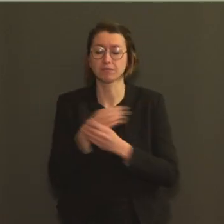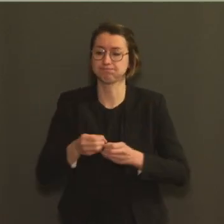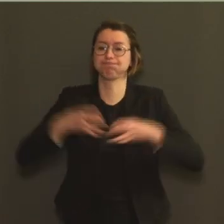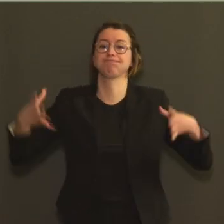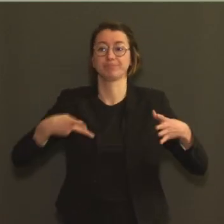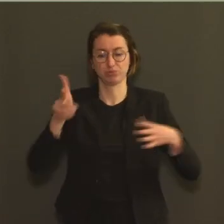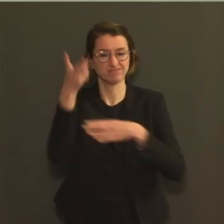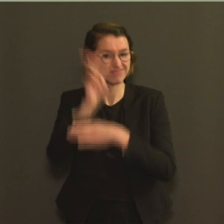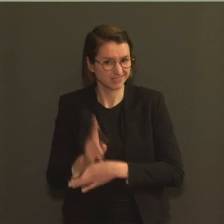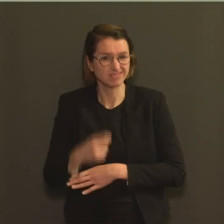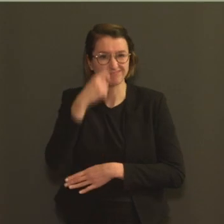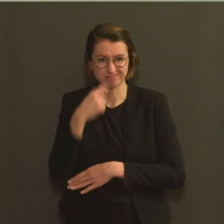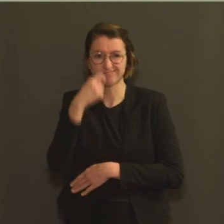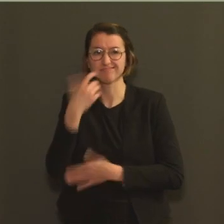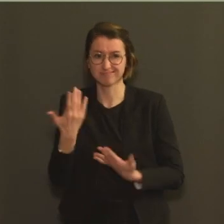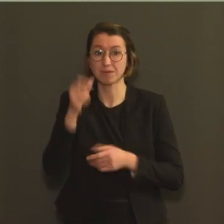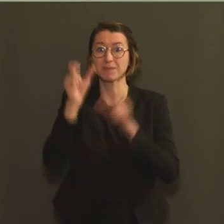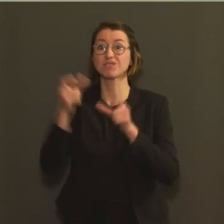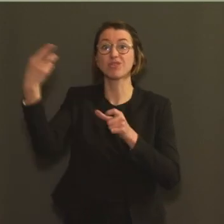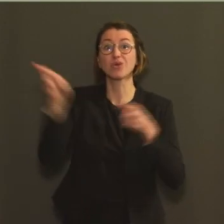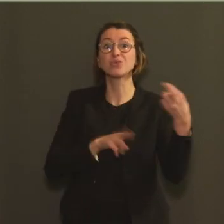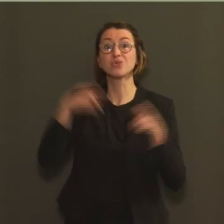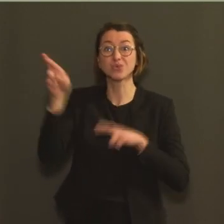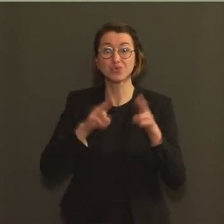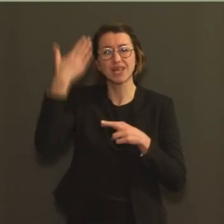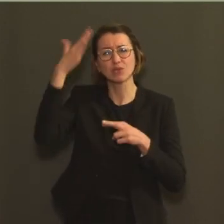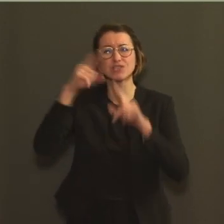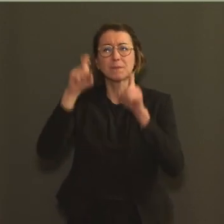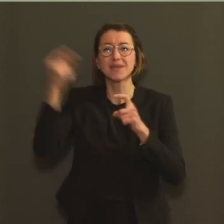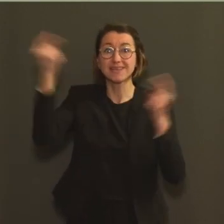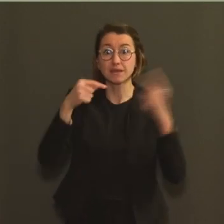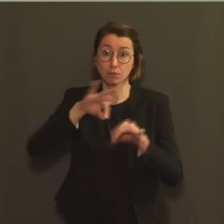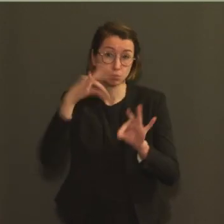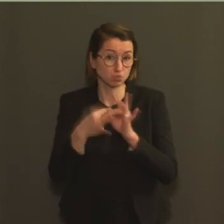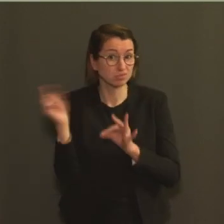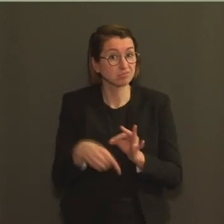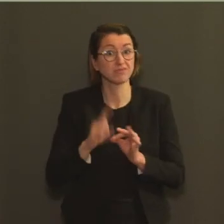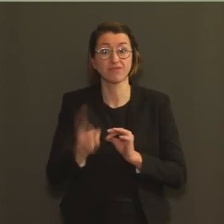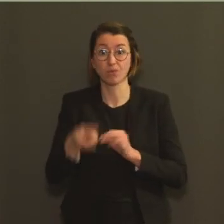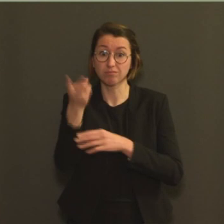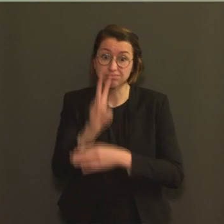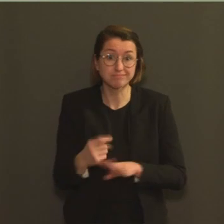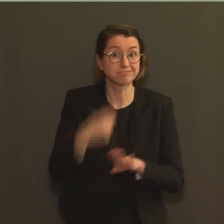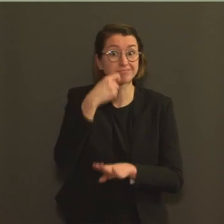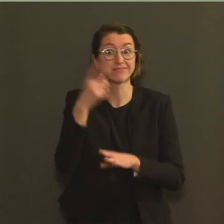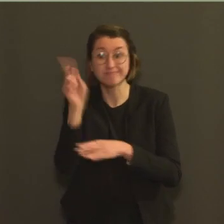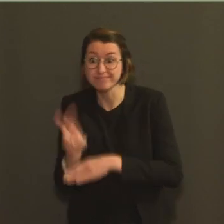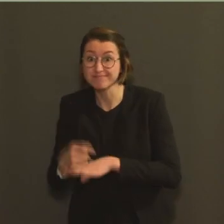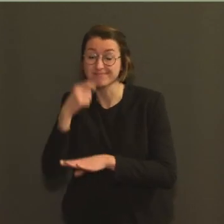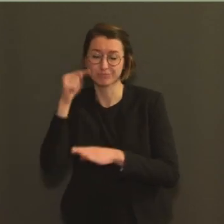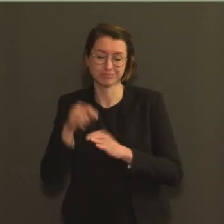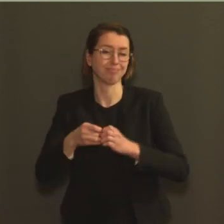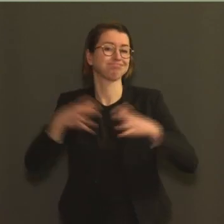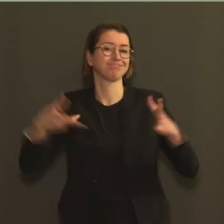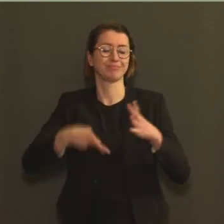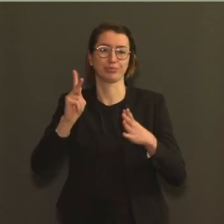reviennent justement de vacances chez les voyageurs qui sont rentrés. Il est intéressant de voir la place que les